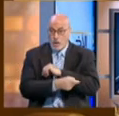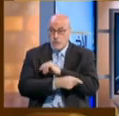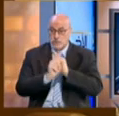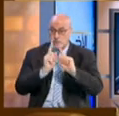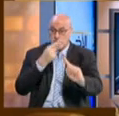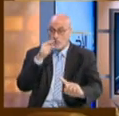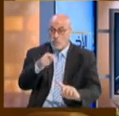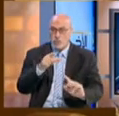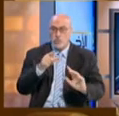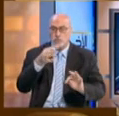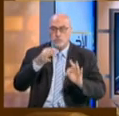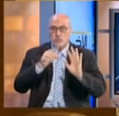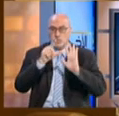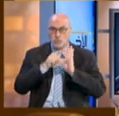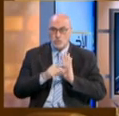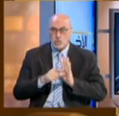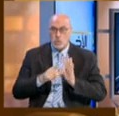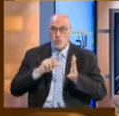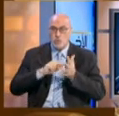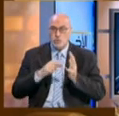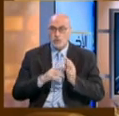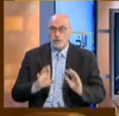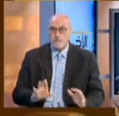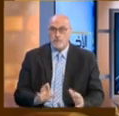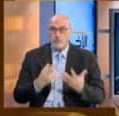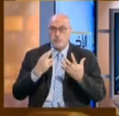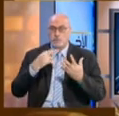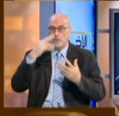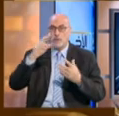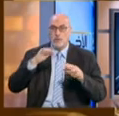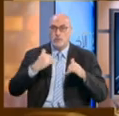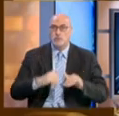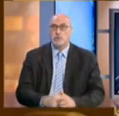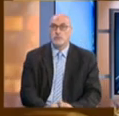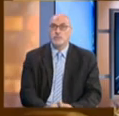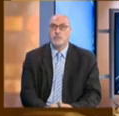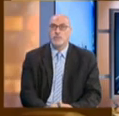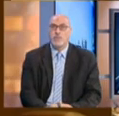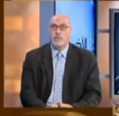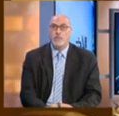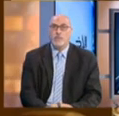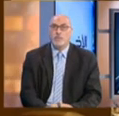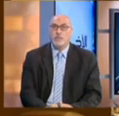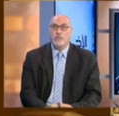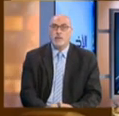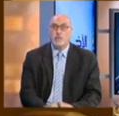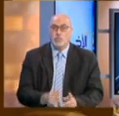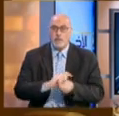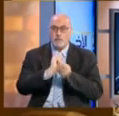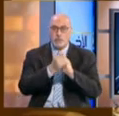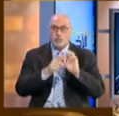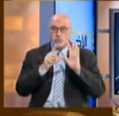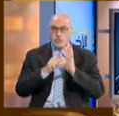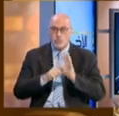أهمية خاصة في مشروعه الإصلاحي الذي جسده تعديل الدستور من أجل